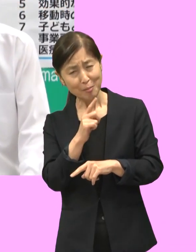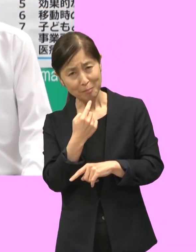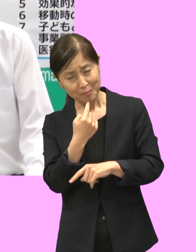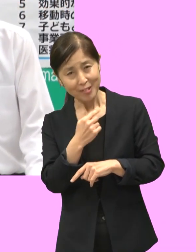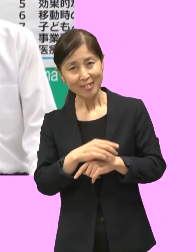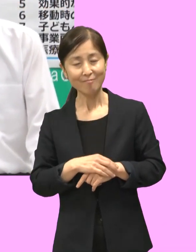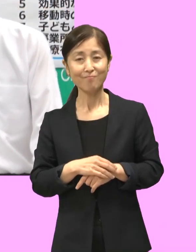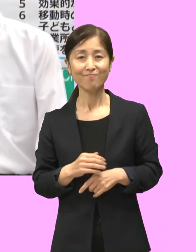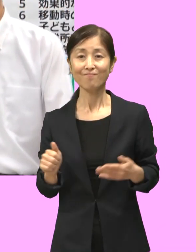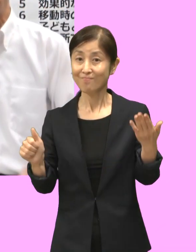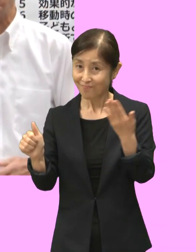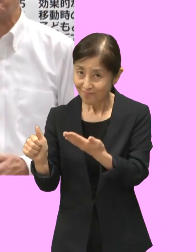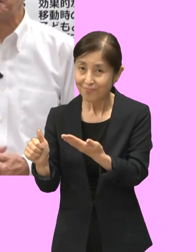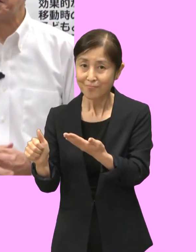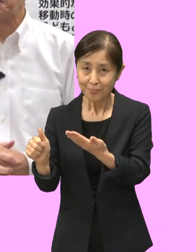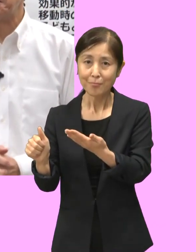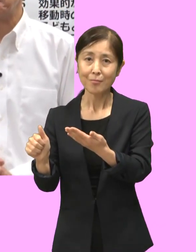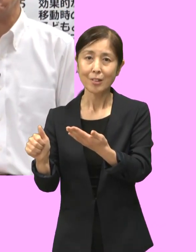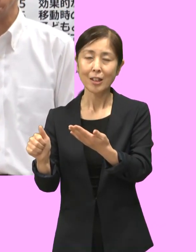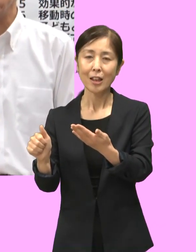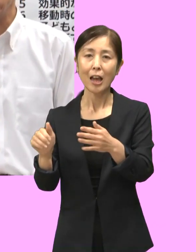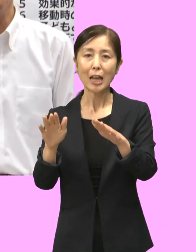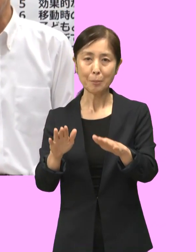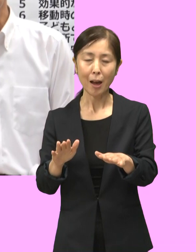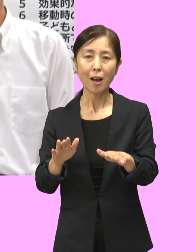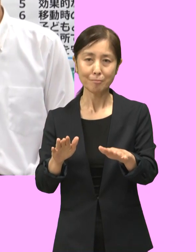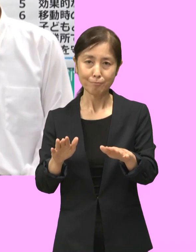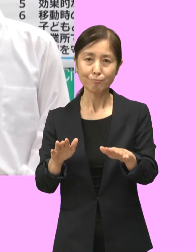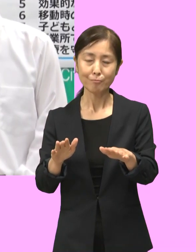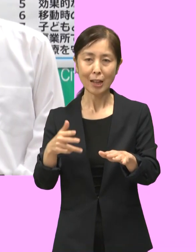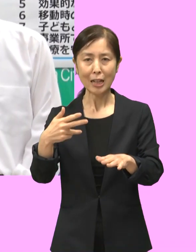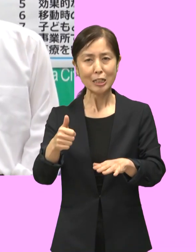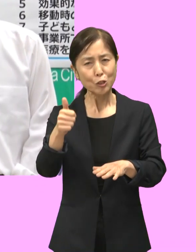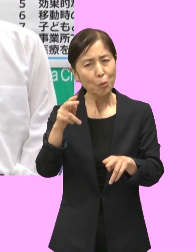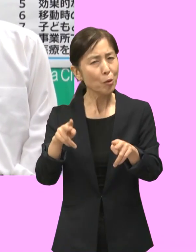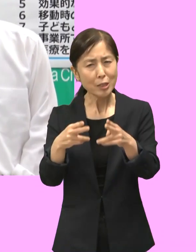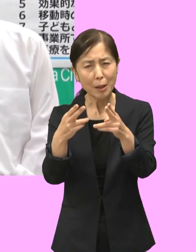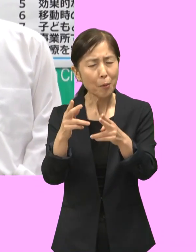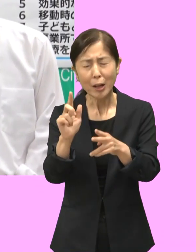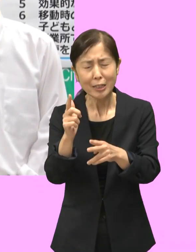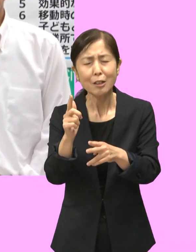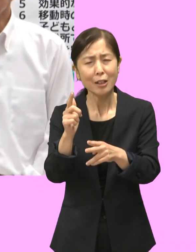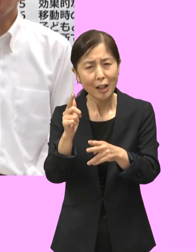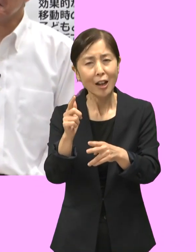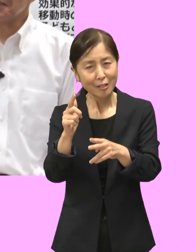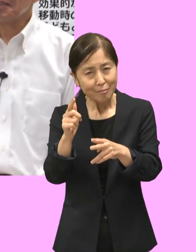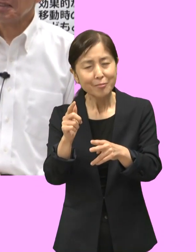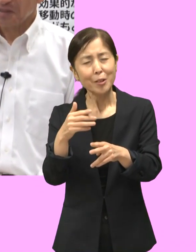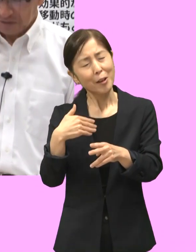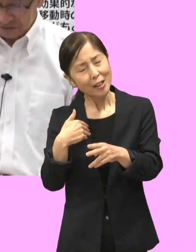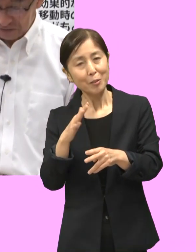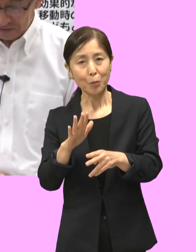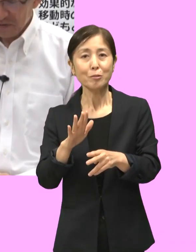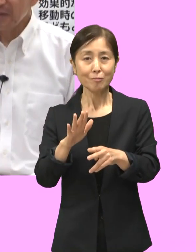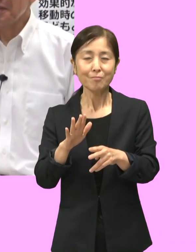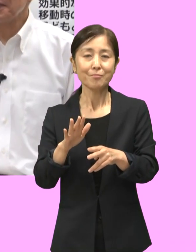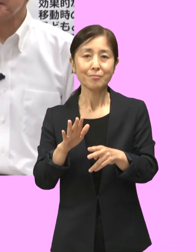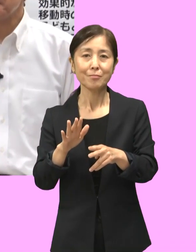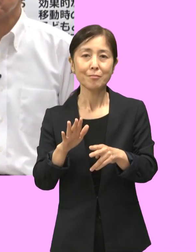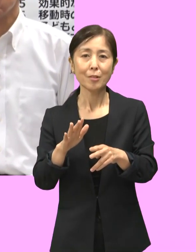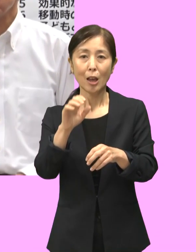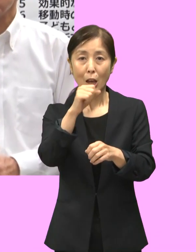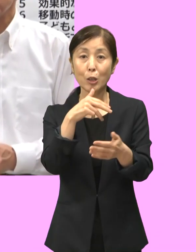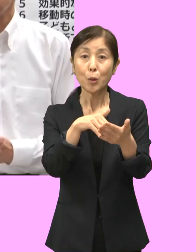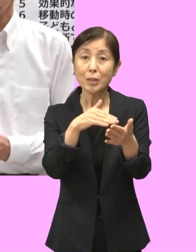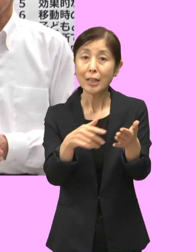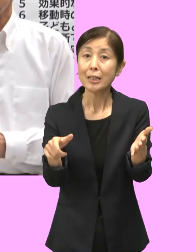そうですね、何と言いますか、注目を、まあ、本当に市長も専門家じゃないんで、そういう部分はあると思うんですけど、こういう予